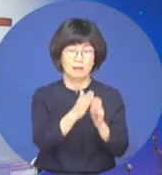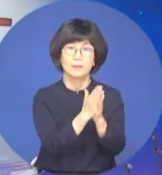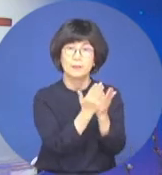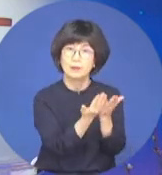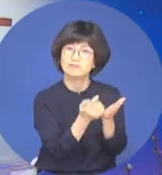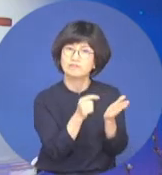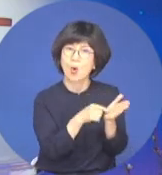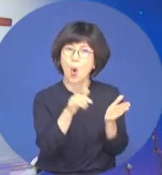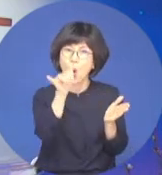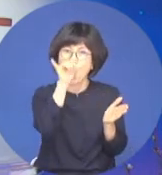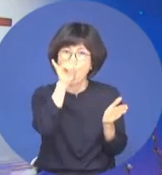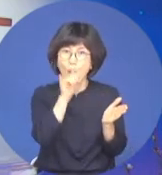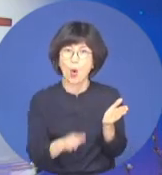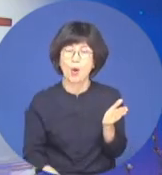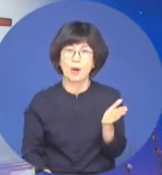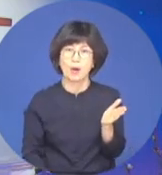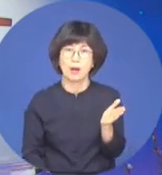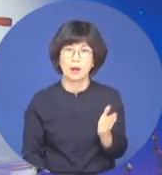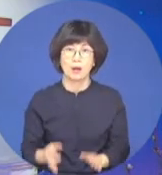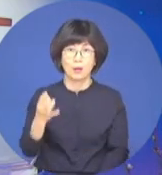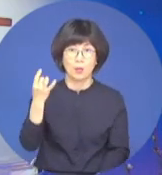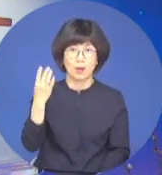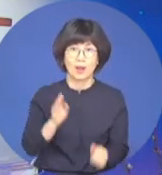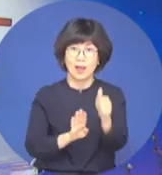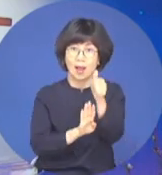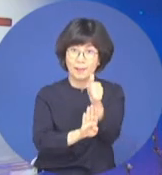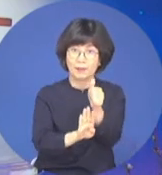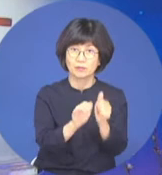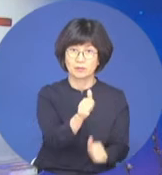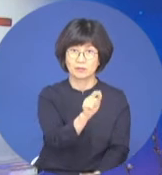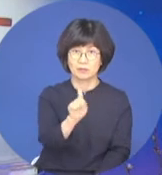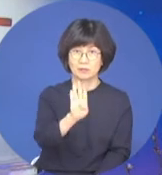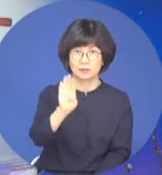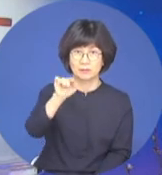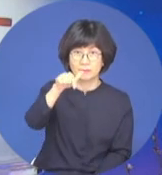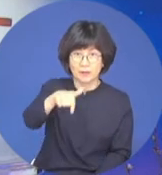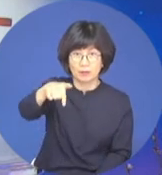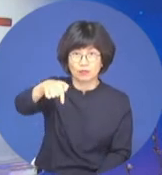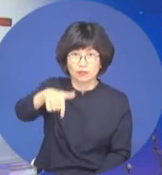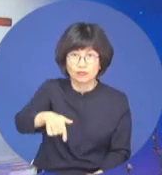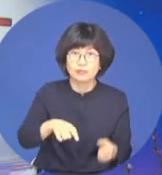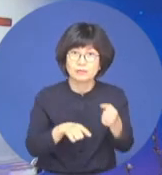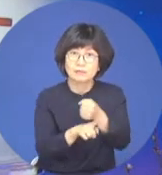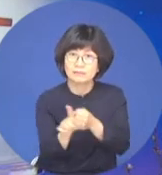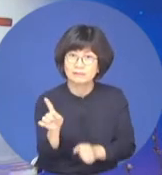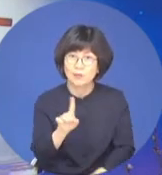거예요. 본래 하박국의 이름의 뜻은요, 하박국의 이름의 뜻은